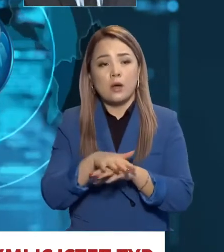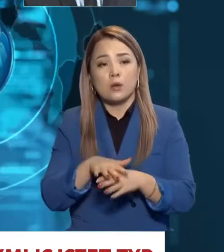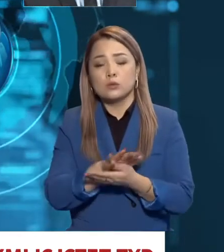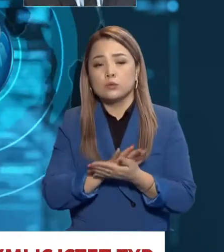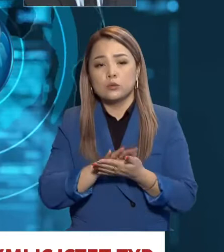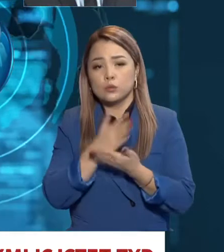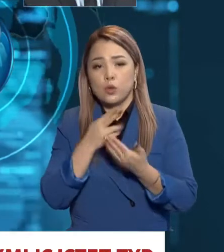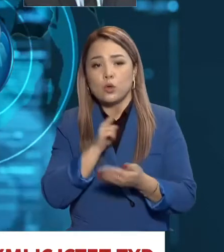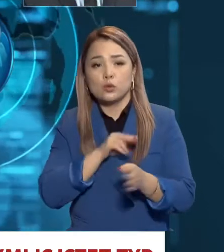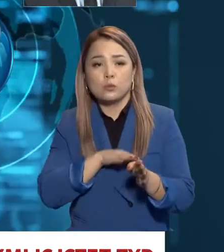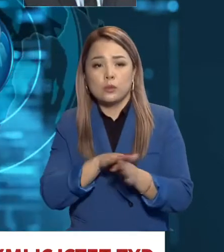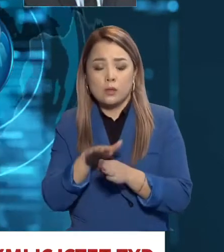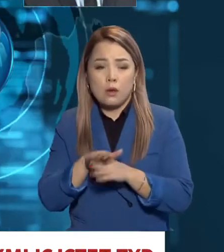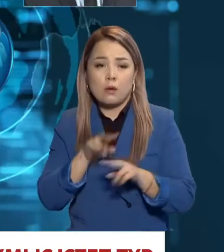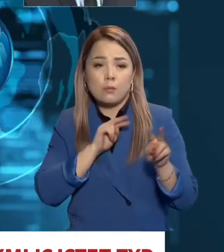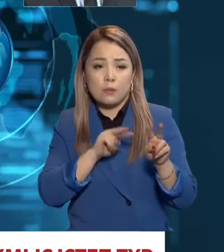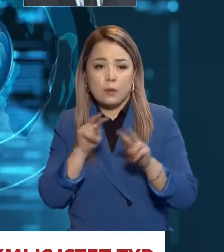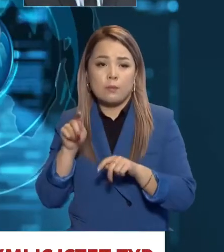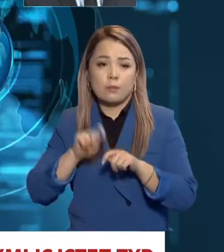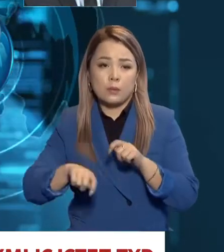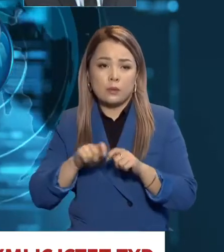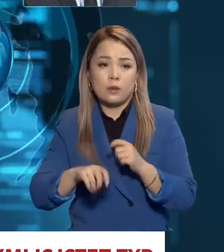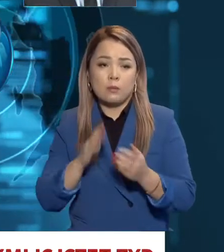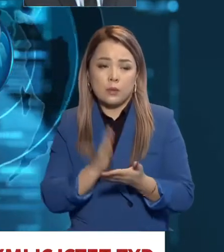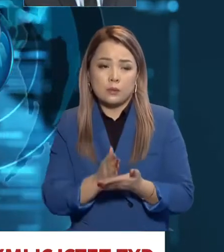қазір түгелдей жұмыстарына кіріскен.